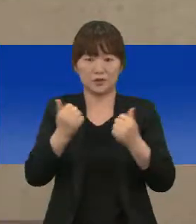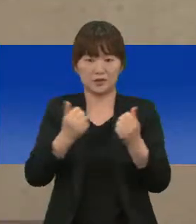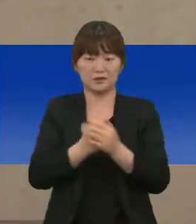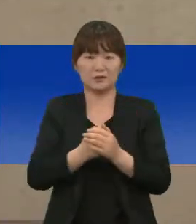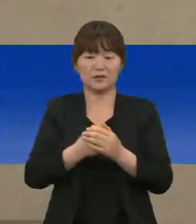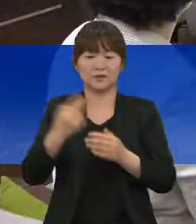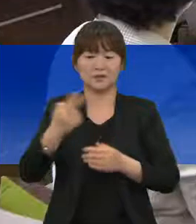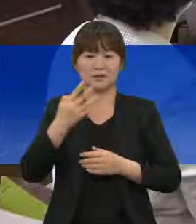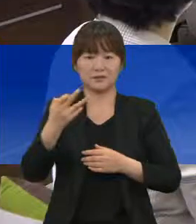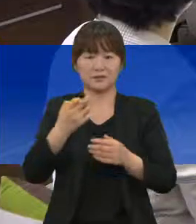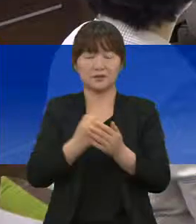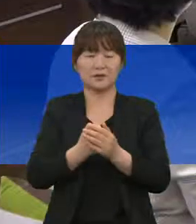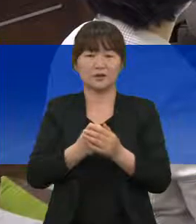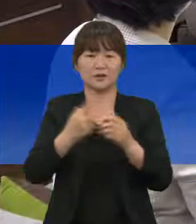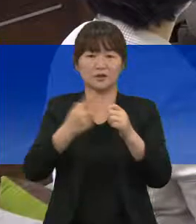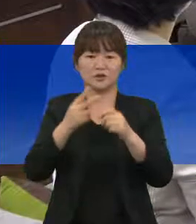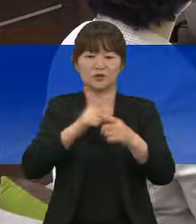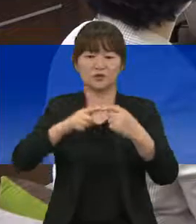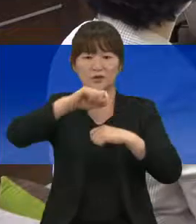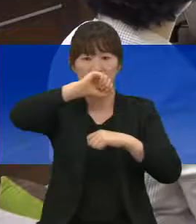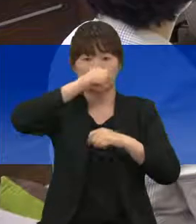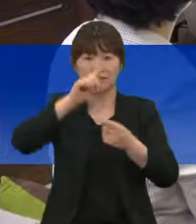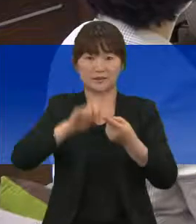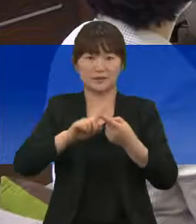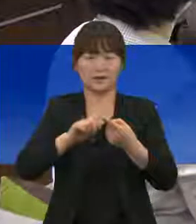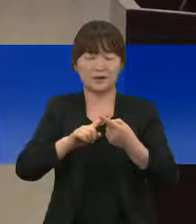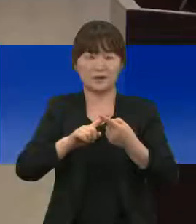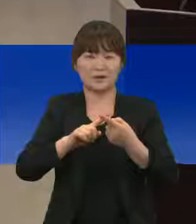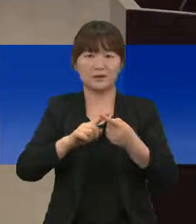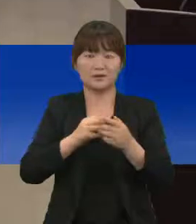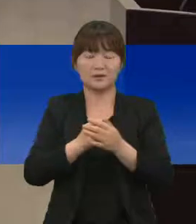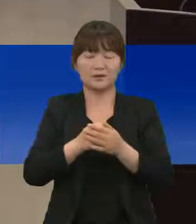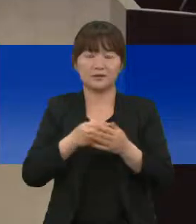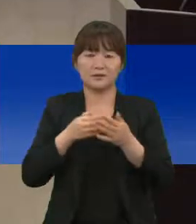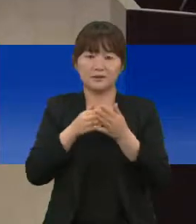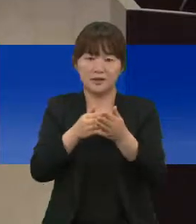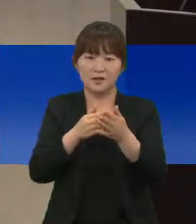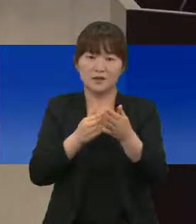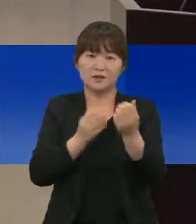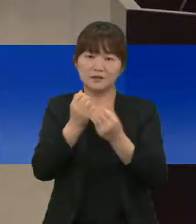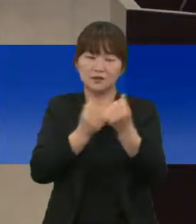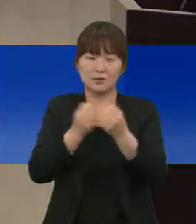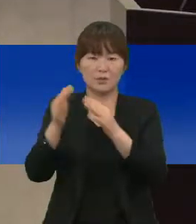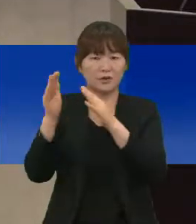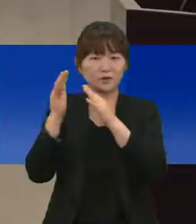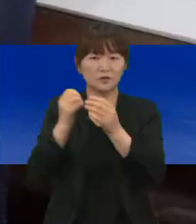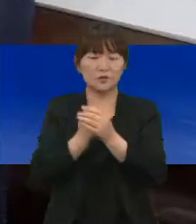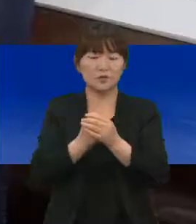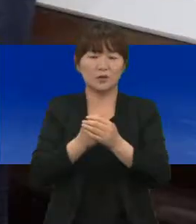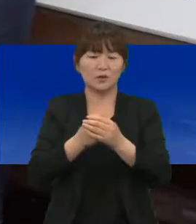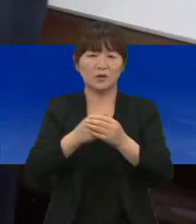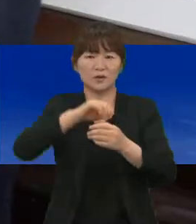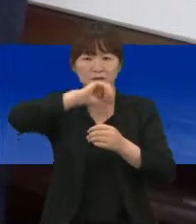이어 열린 본회의에서는 2018년도 제2회 추가경정예산안에 대한 집행부의 제안 설명을